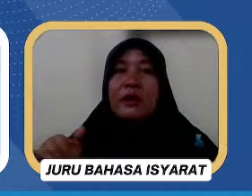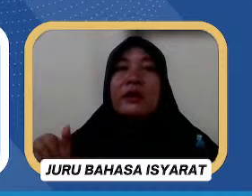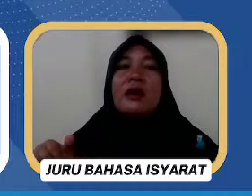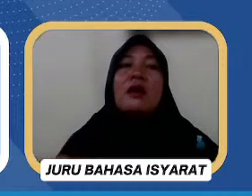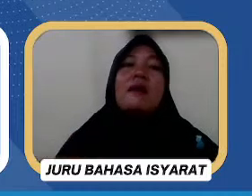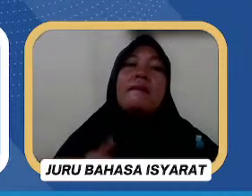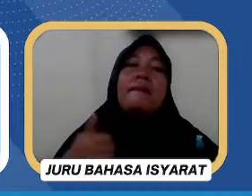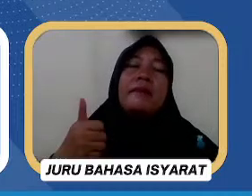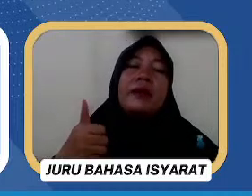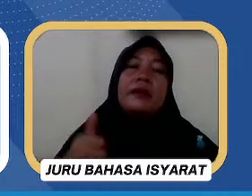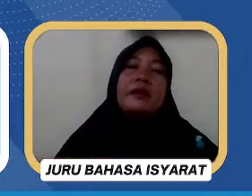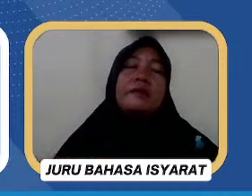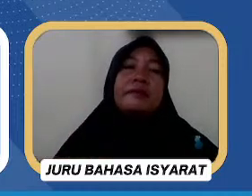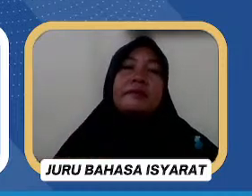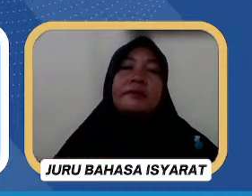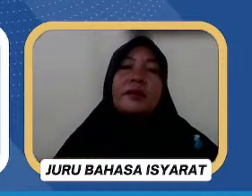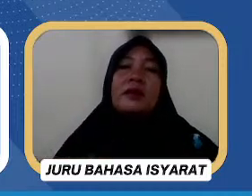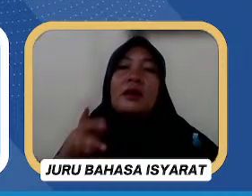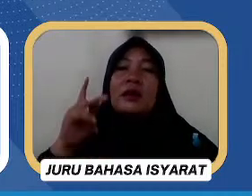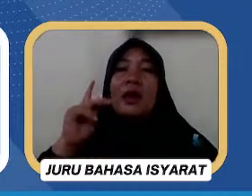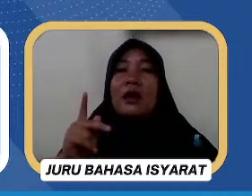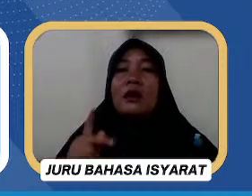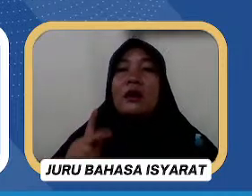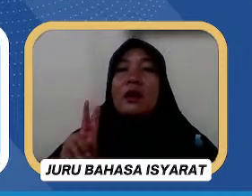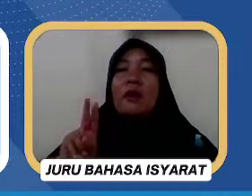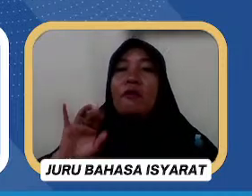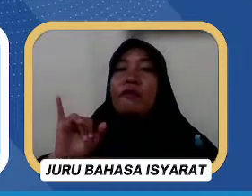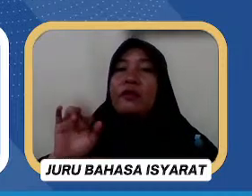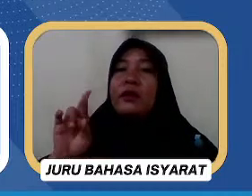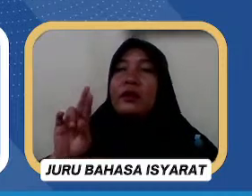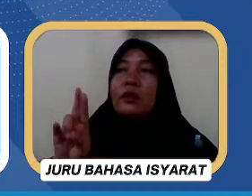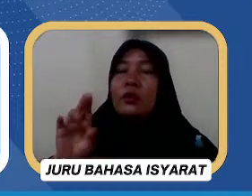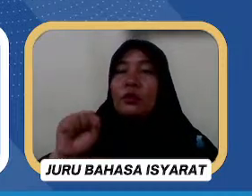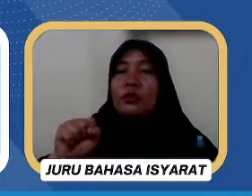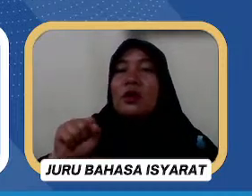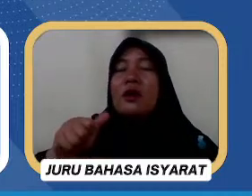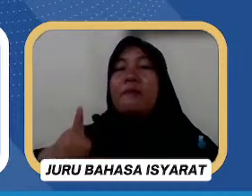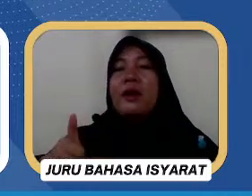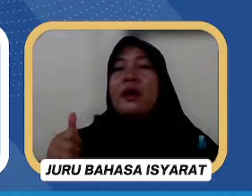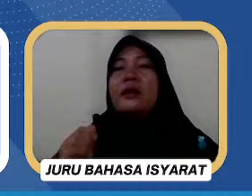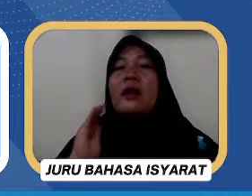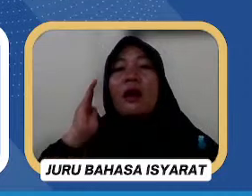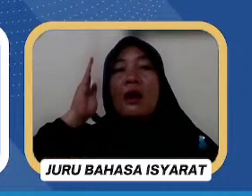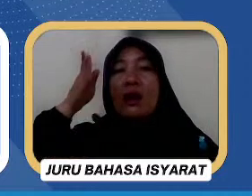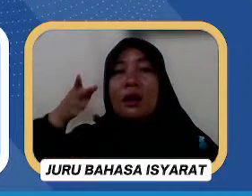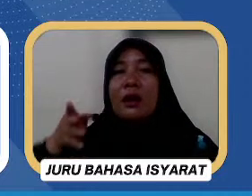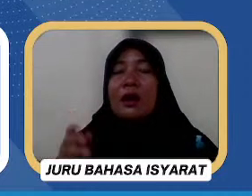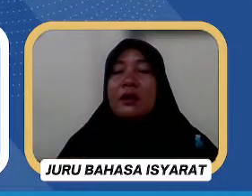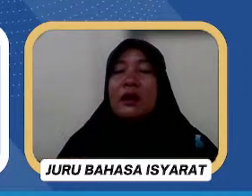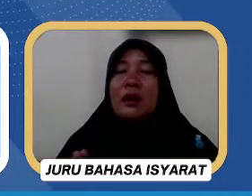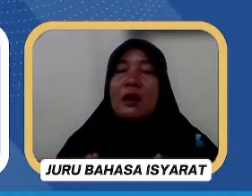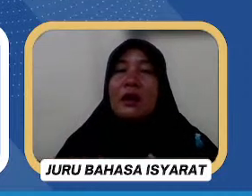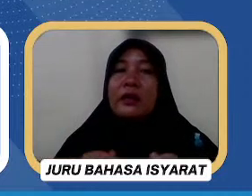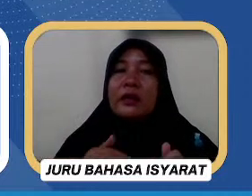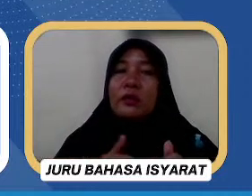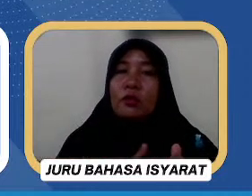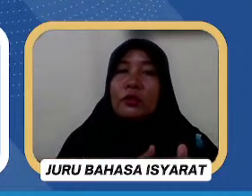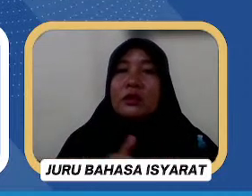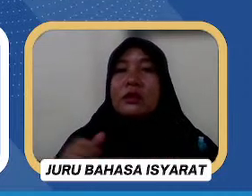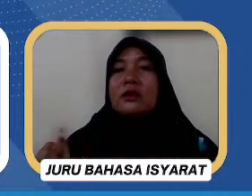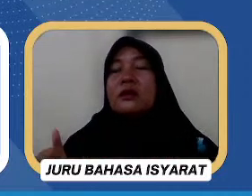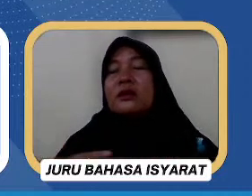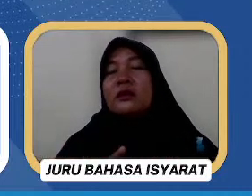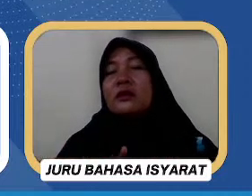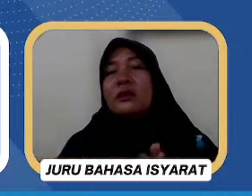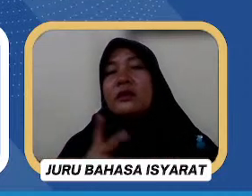mudah-mudahan virus baik ini akan menular ke kita, sehingga nanti kita menjadi orang-orang yang bermoral, betul-betul bermoral